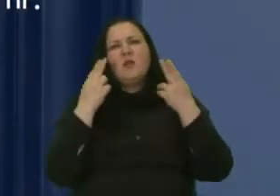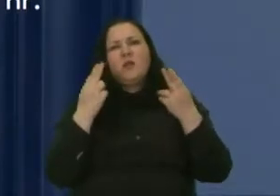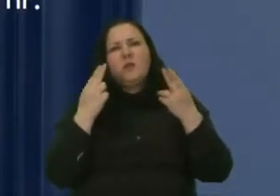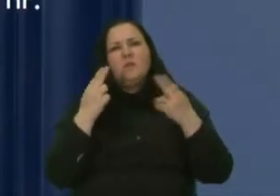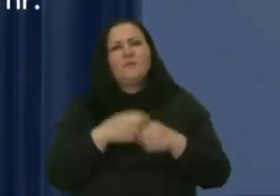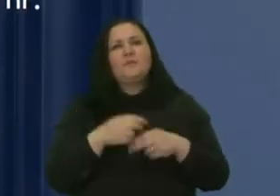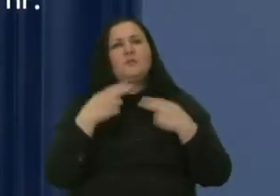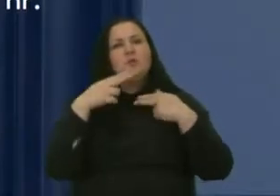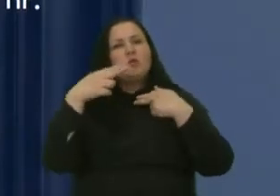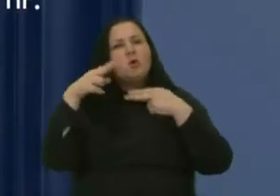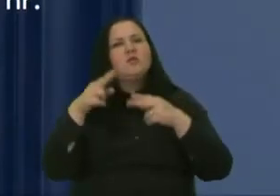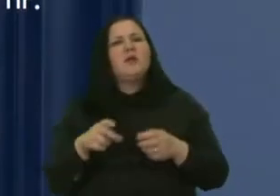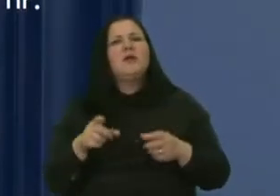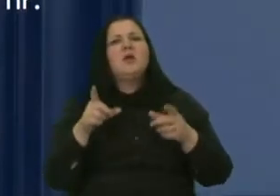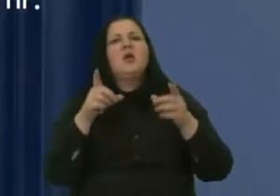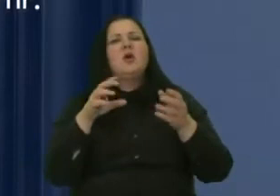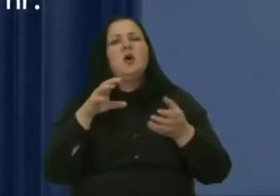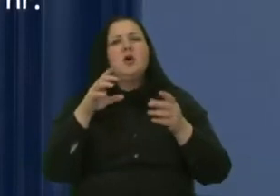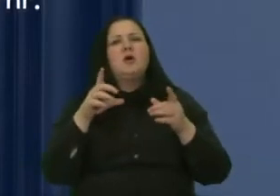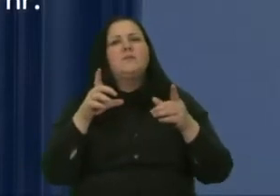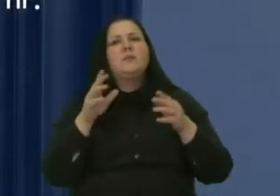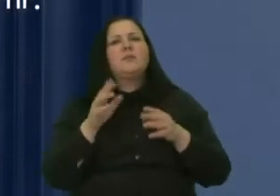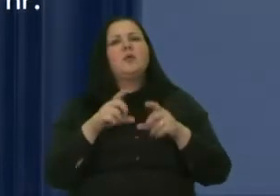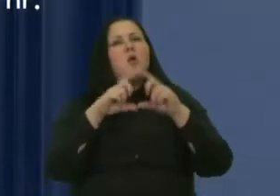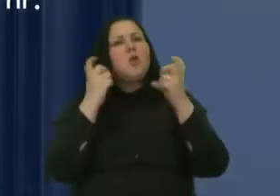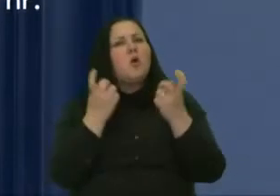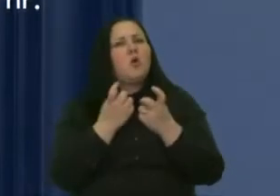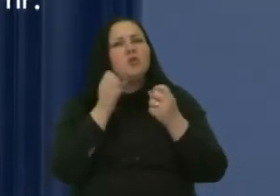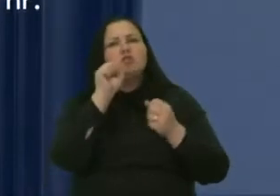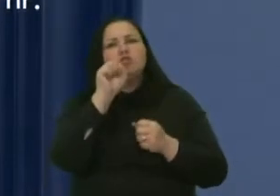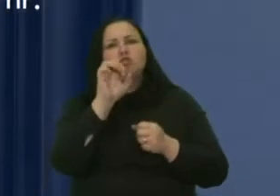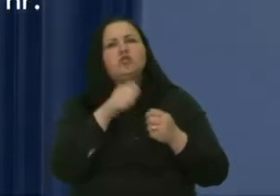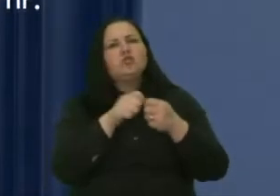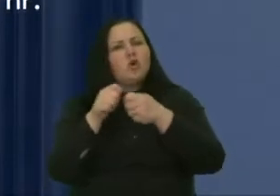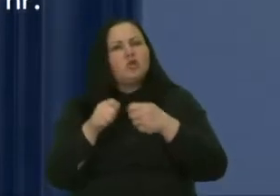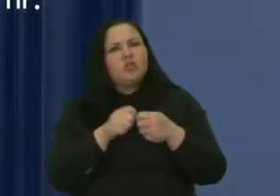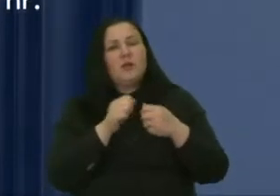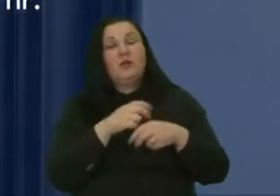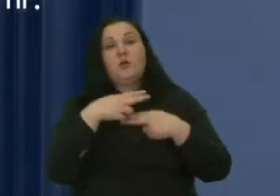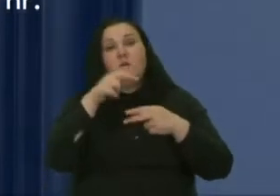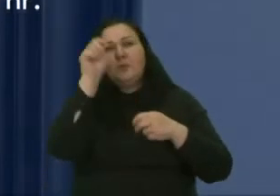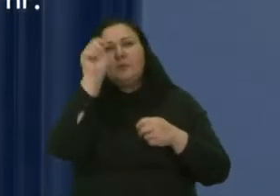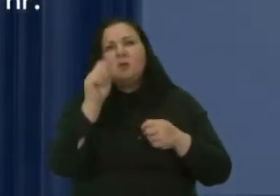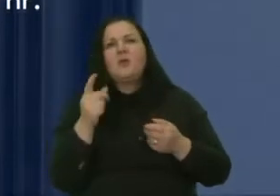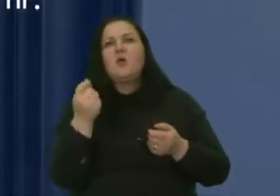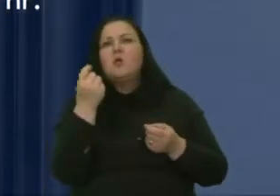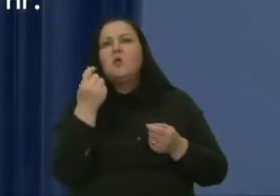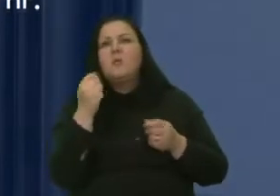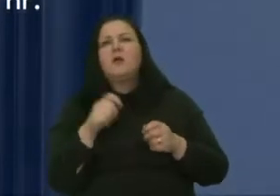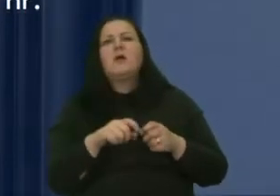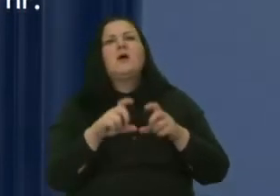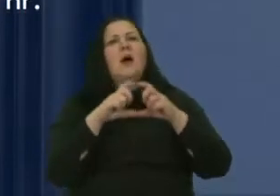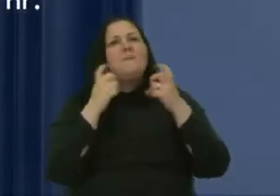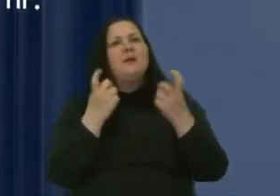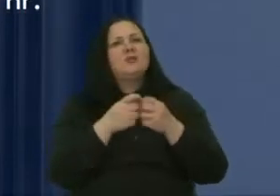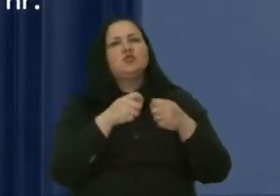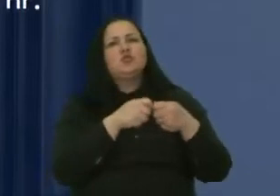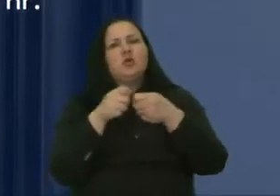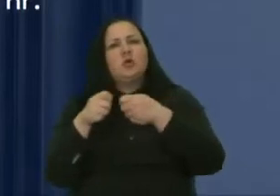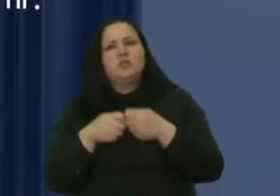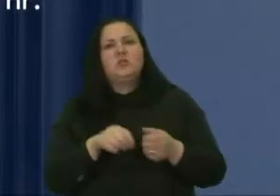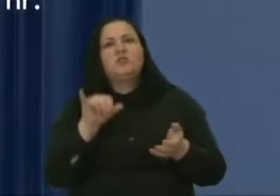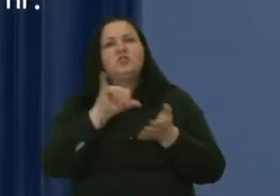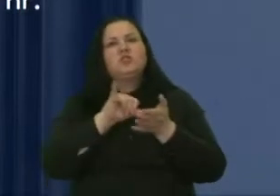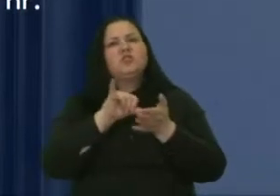continuarea construcției de locuințe sociale continuarea proiectului care ă vizează achiziționarea de locuințe sociale de pe piață centrul pentru